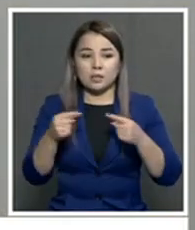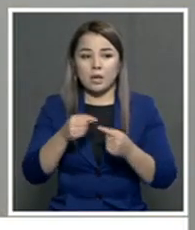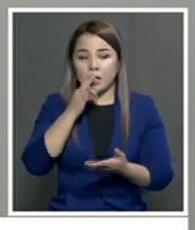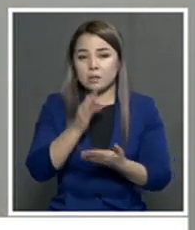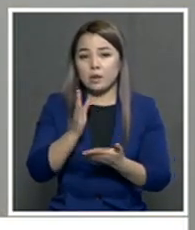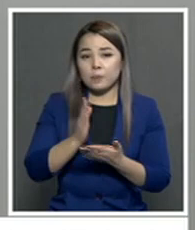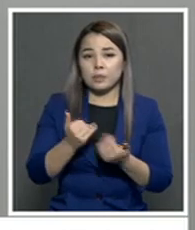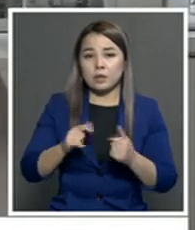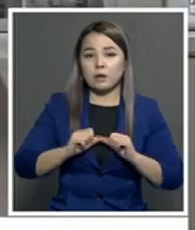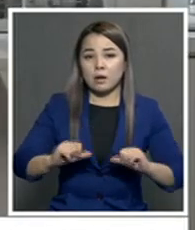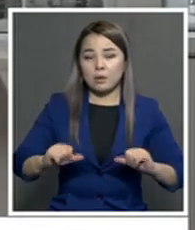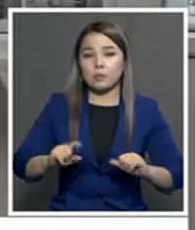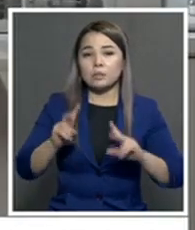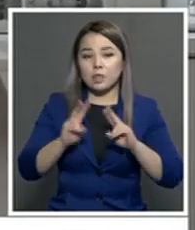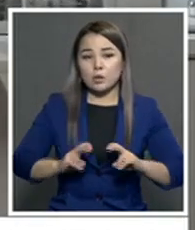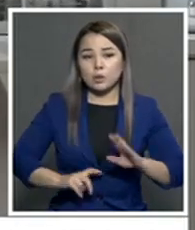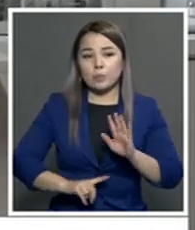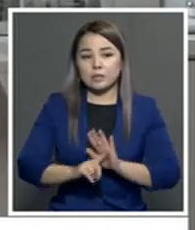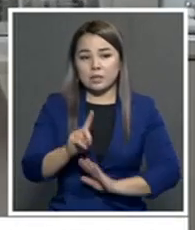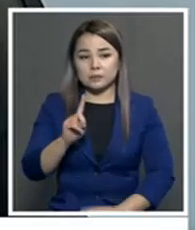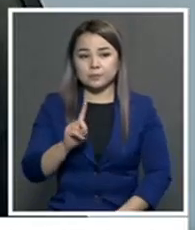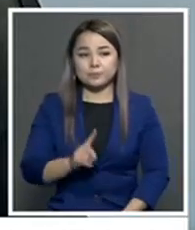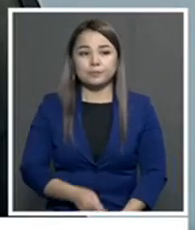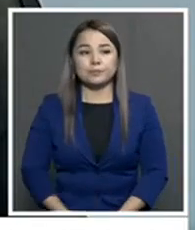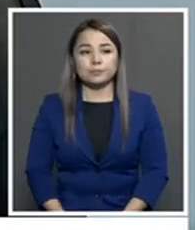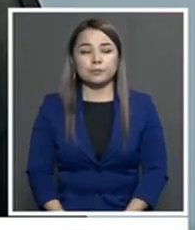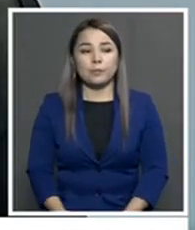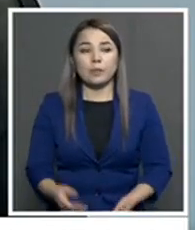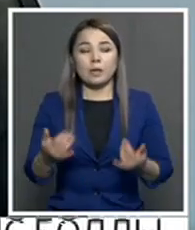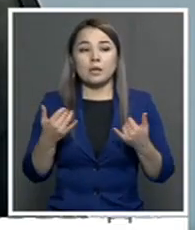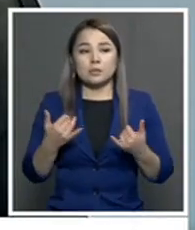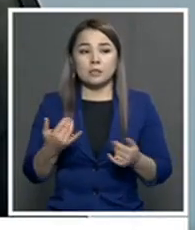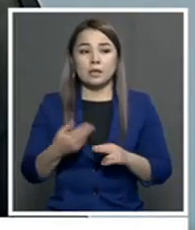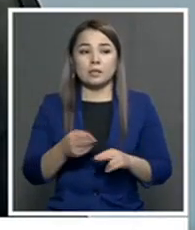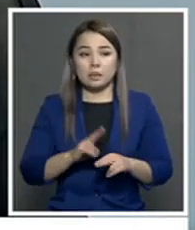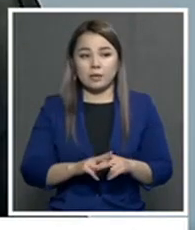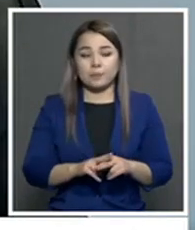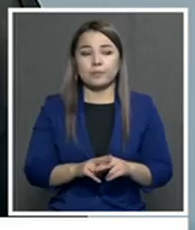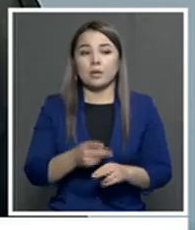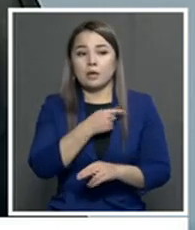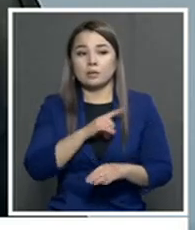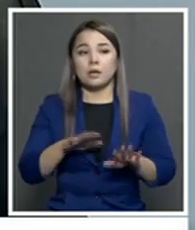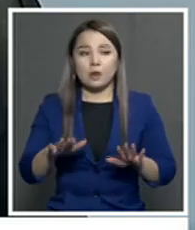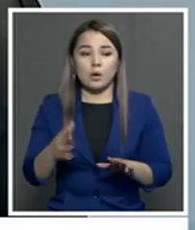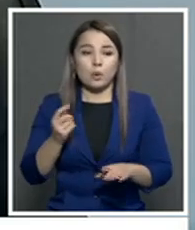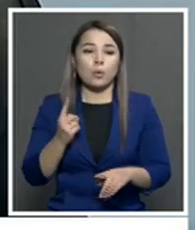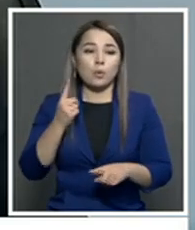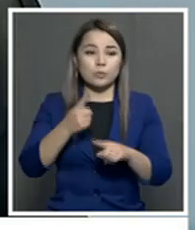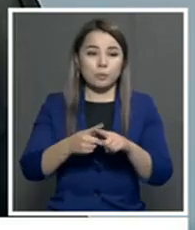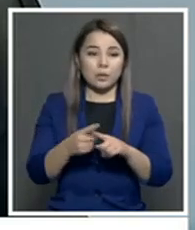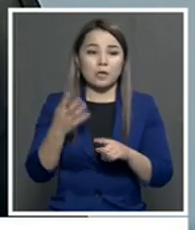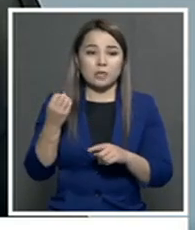дейді. Комиссия тексеруді бастады. Инфекциялық стационарда бұнда қосымша тағы да зерттеу